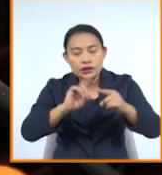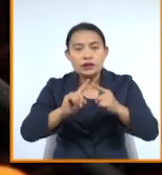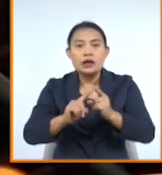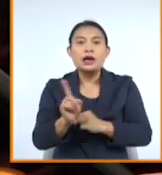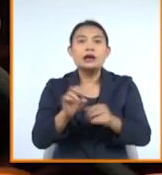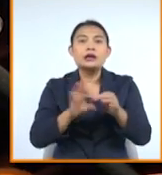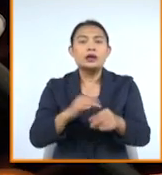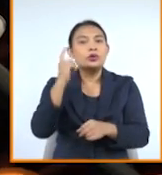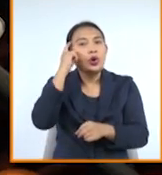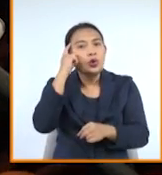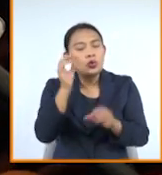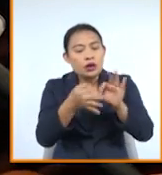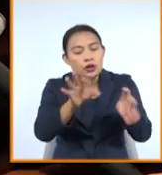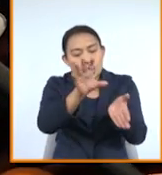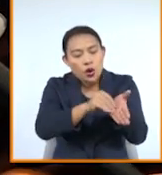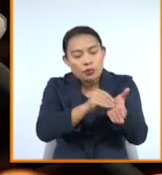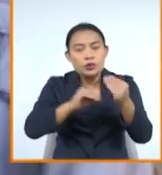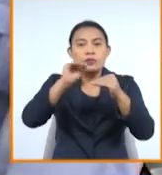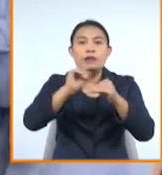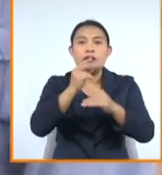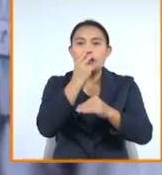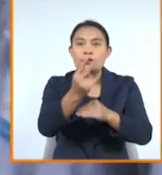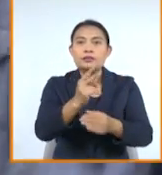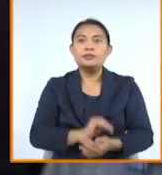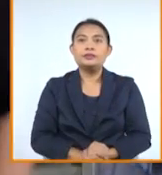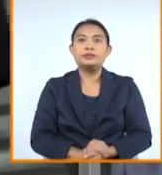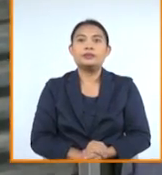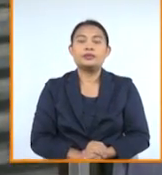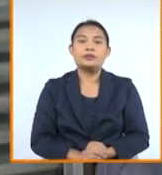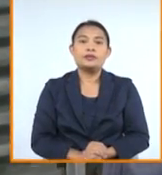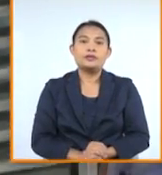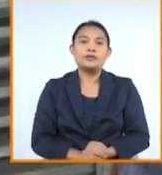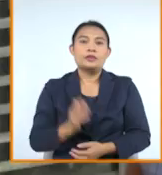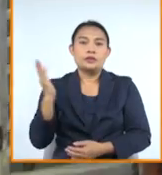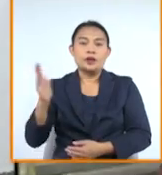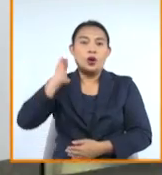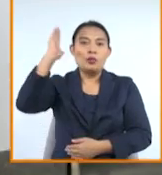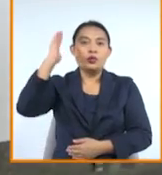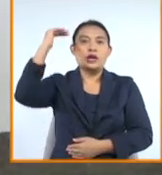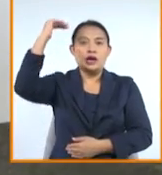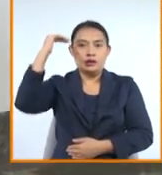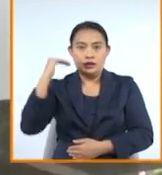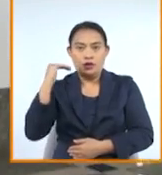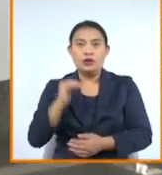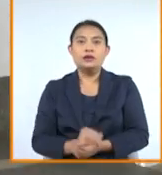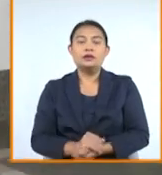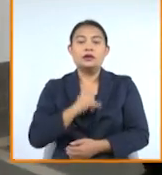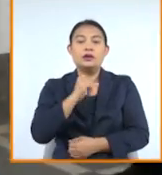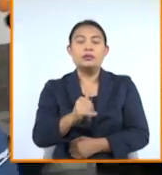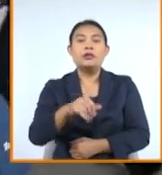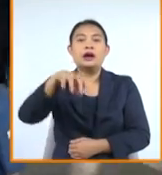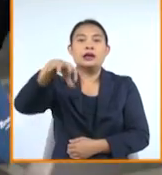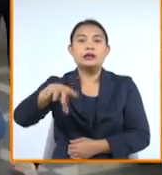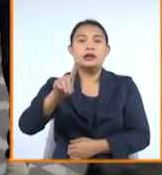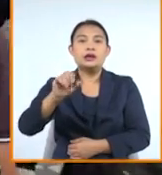ข้อมูลเพิ่มเติมหรือไม่อย่างไรครับครับ ส่วนทางนายชัยนรงค์อนุกูลนะคะน้องชายของผู้ที่เสียชีวิตก็เดินทางมาที่ DSI